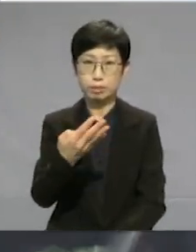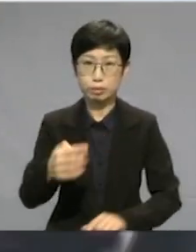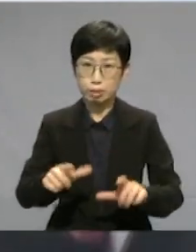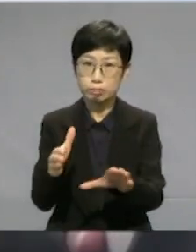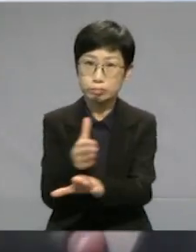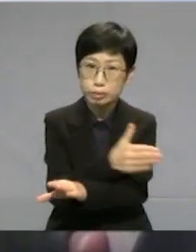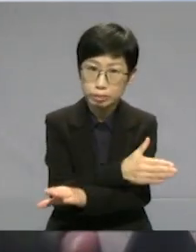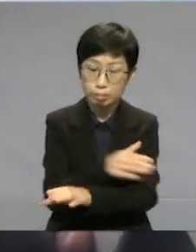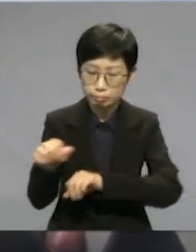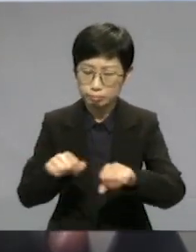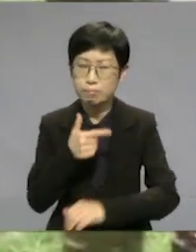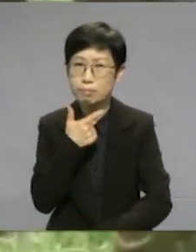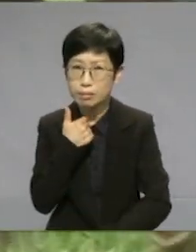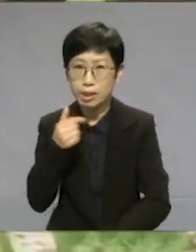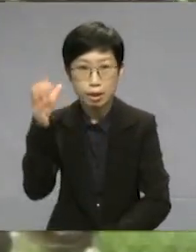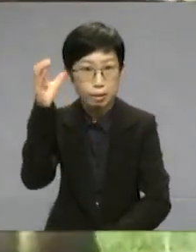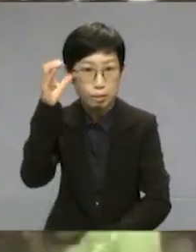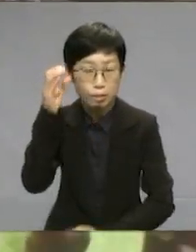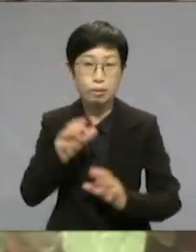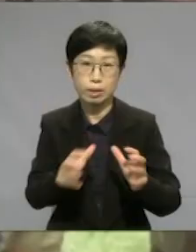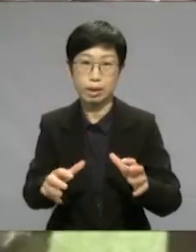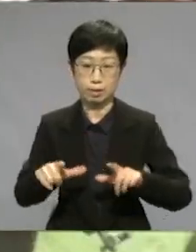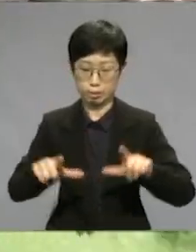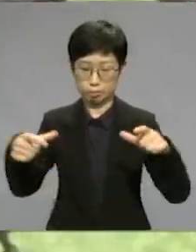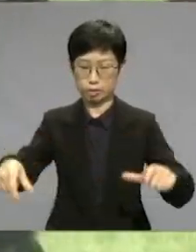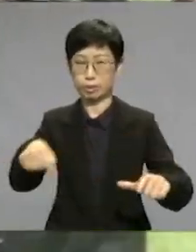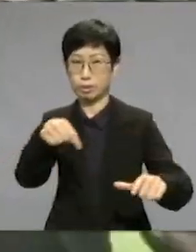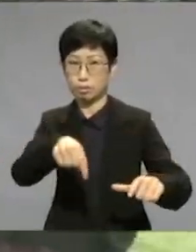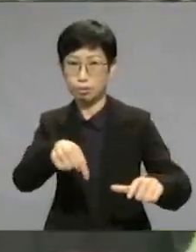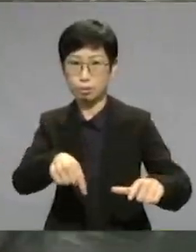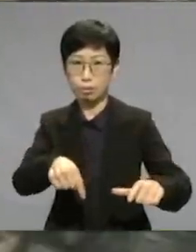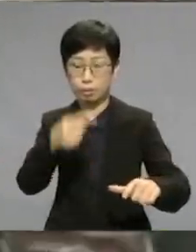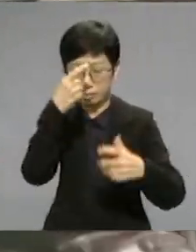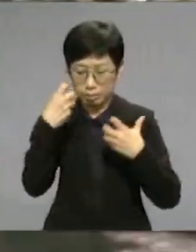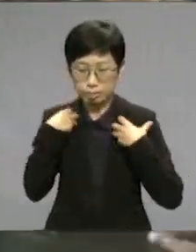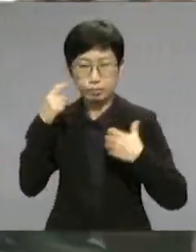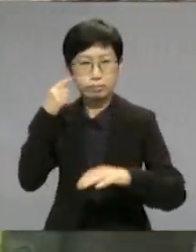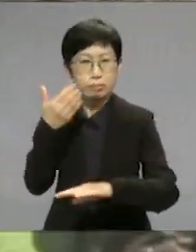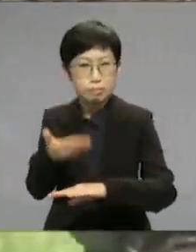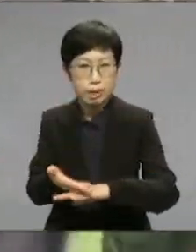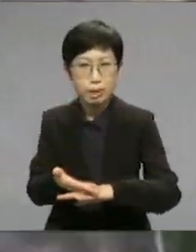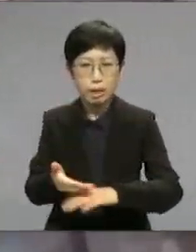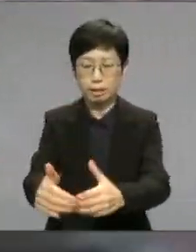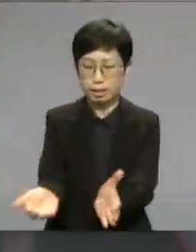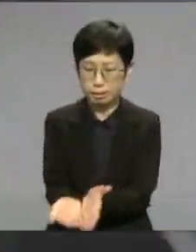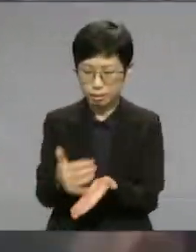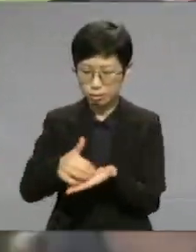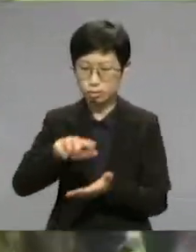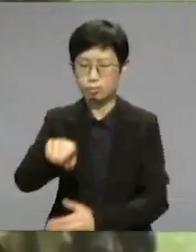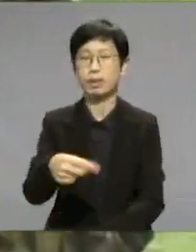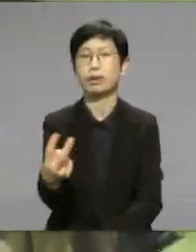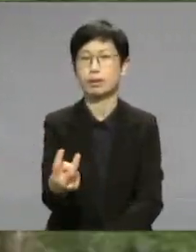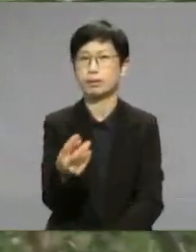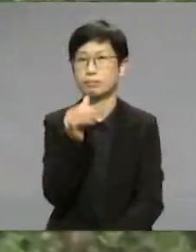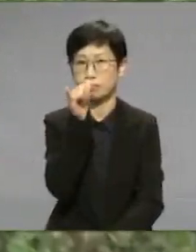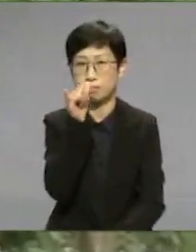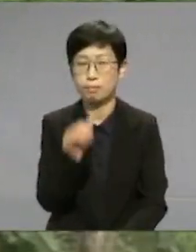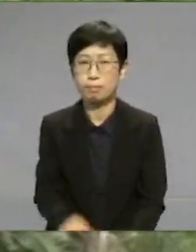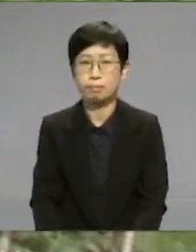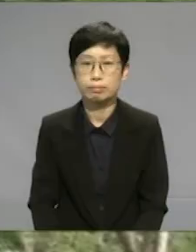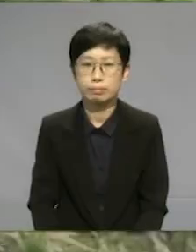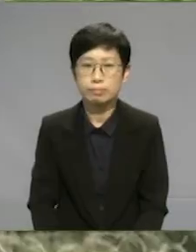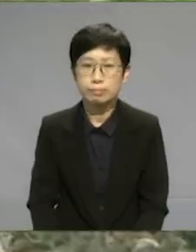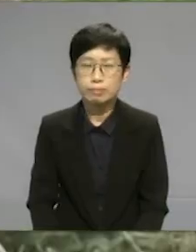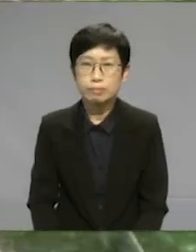활동회원 민주 콩고는 동부를 중심으로 투치족 반군을 비롯한 120억의 무장 단체가 난해 있습니다